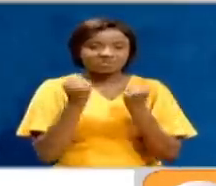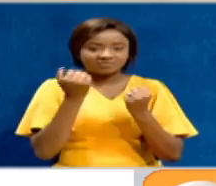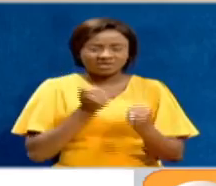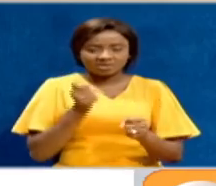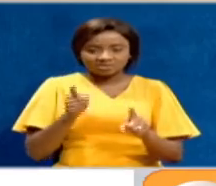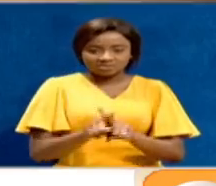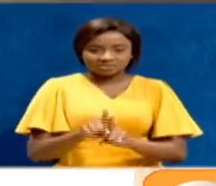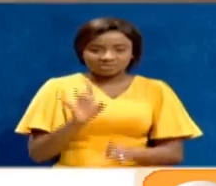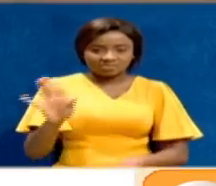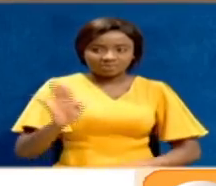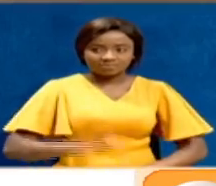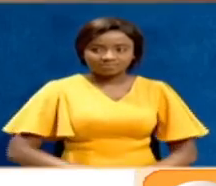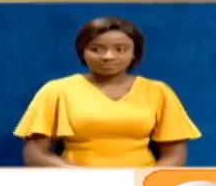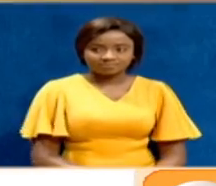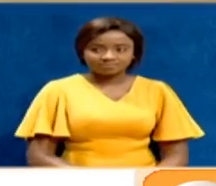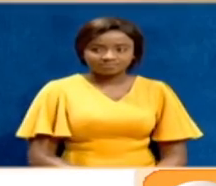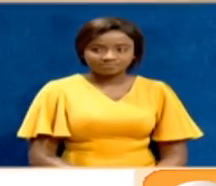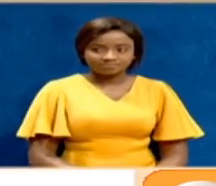dadake.